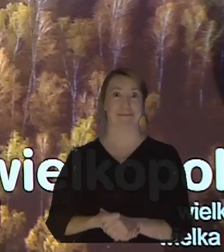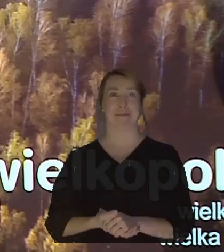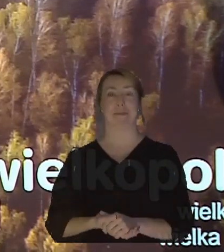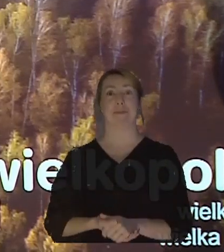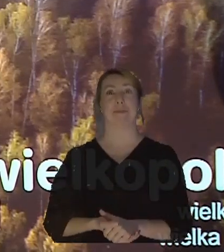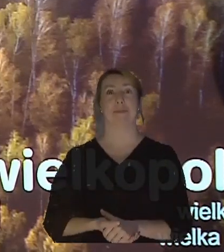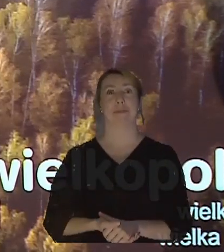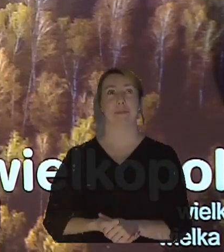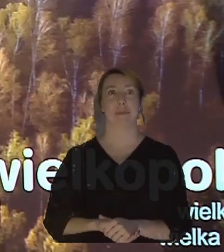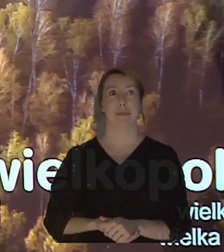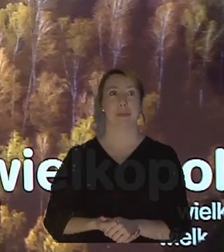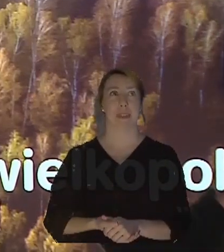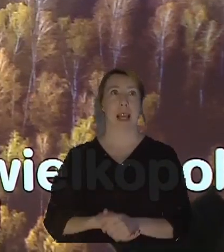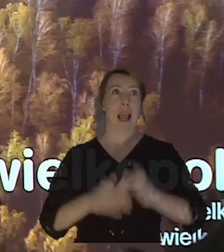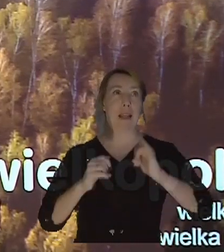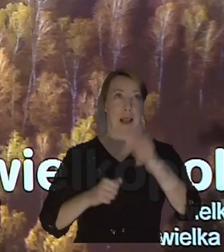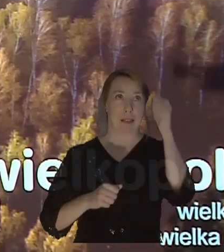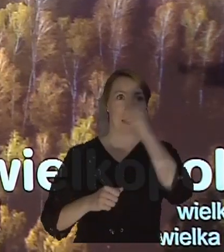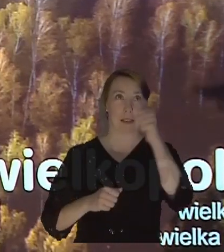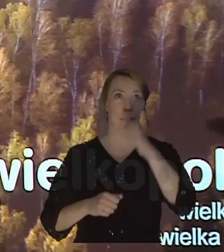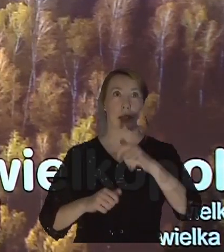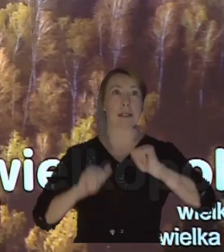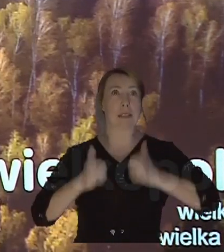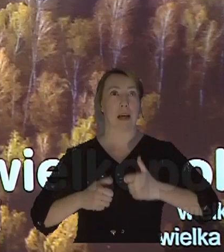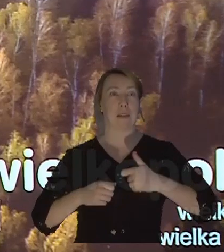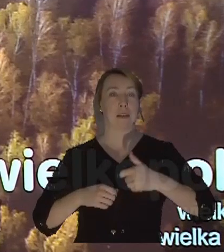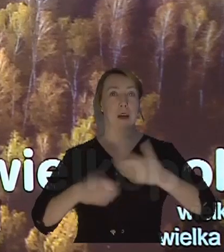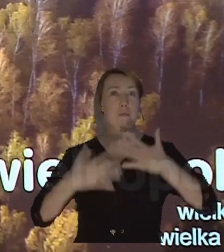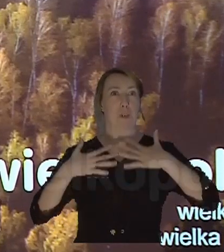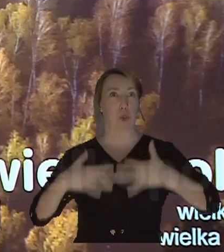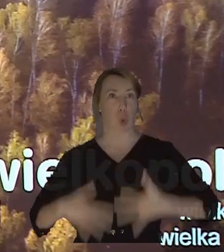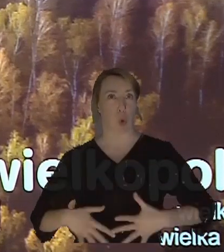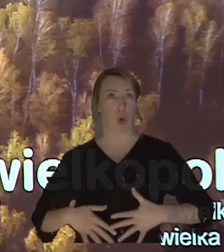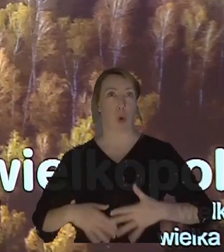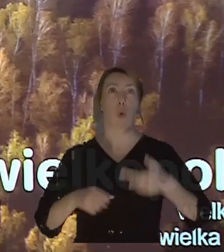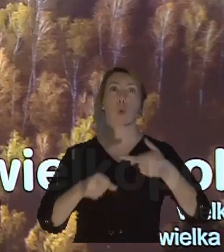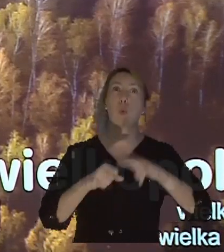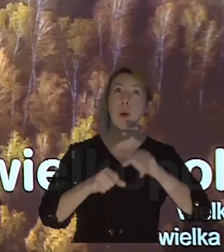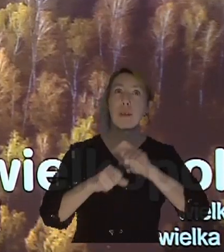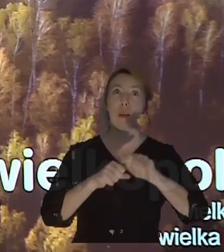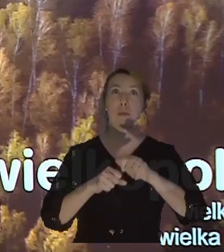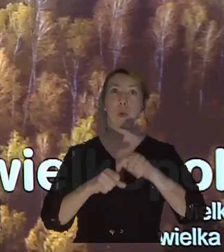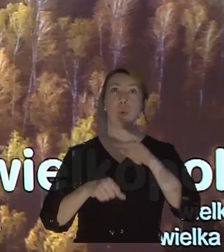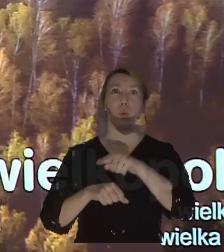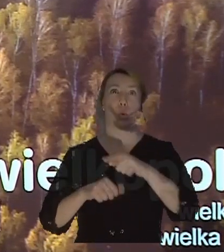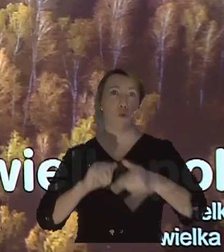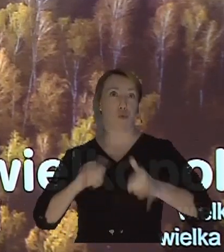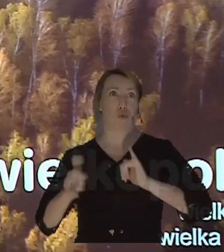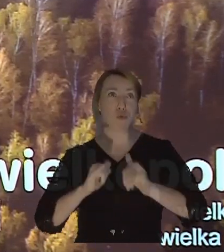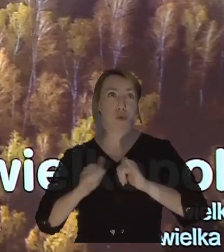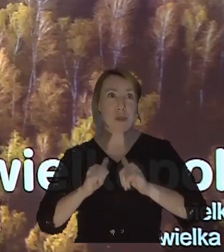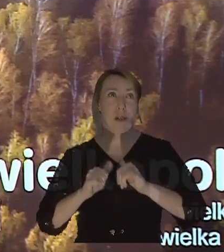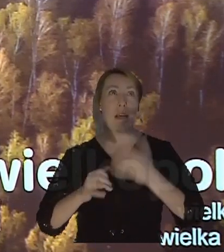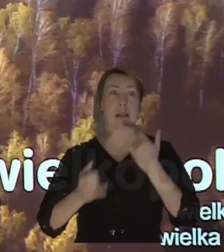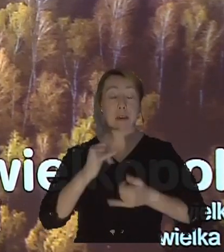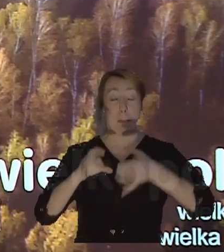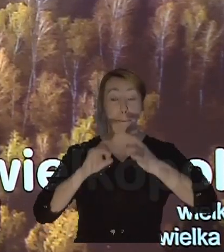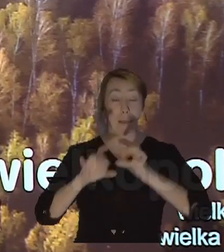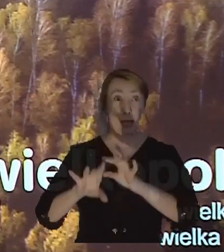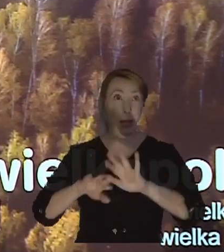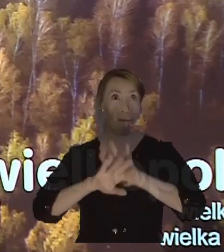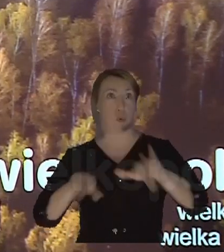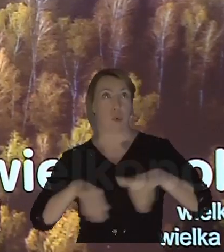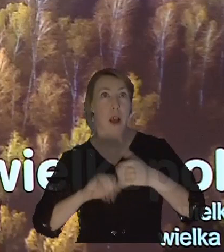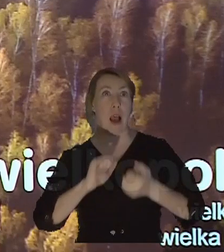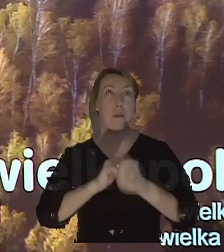przepraszam. Jak nazywa się stan fizjologiczny, który pojawia się u turysty podczas biegania,